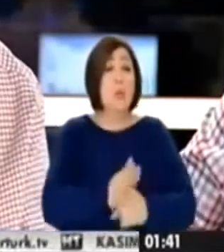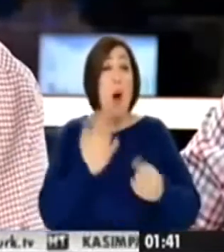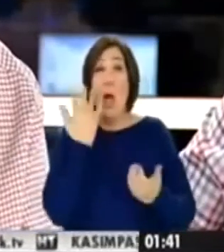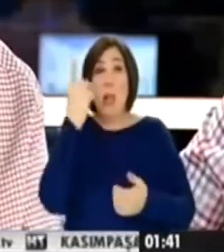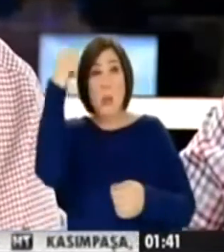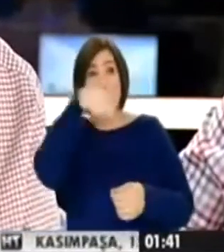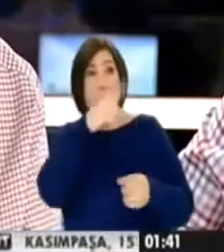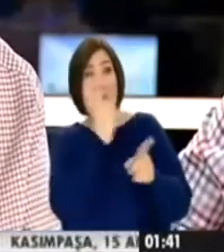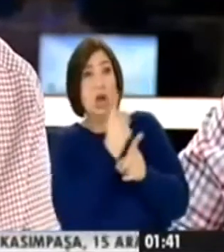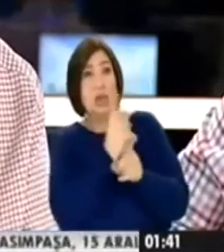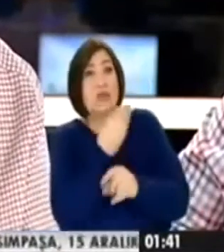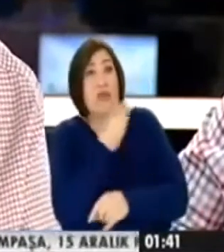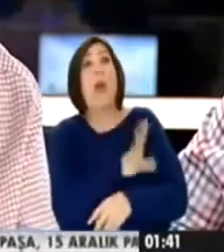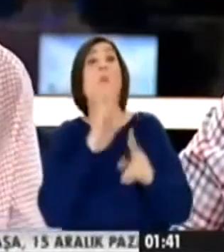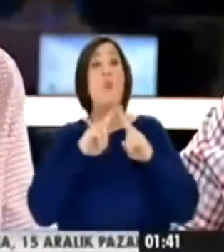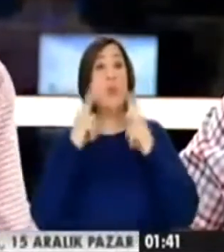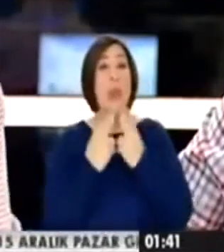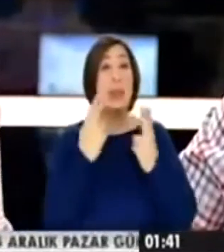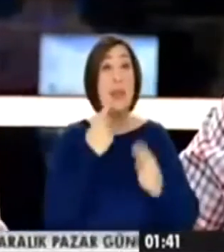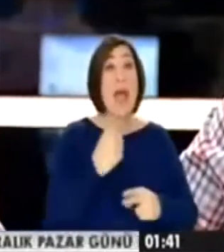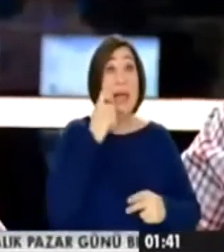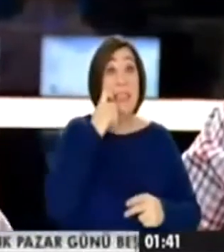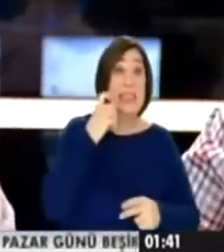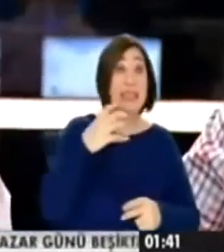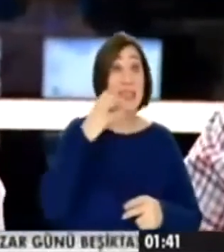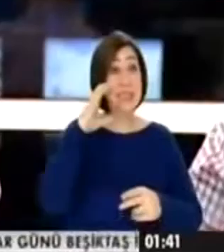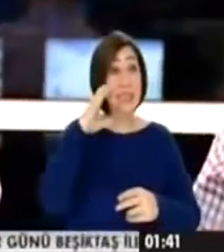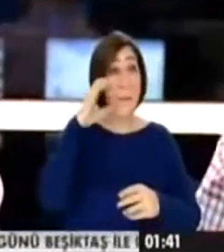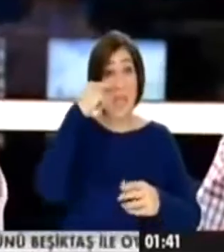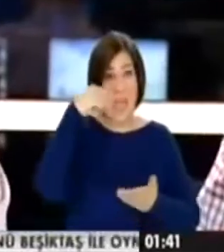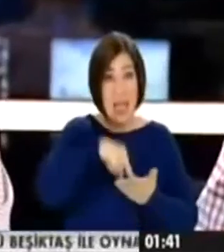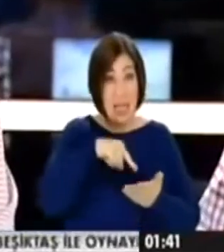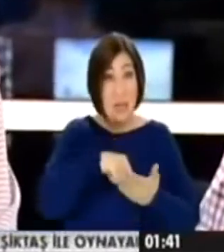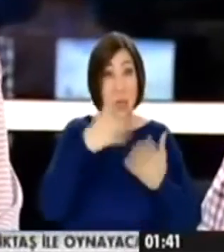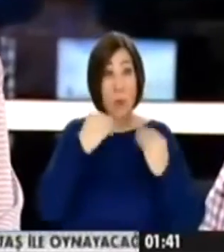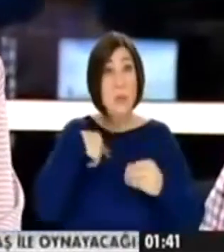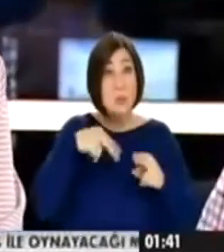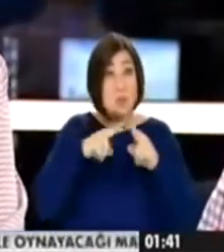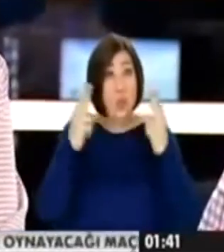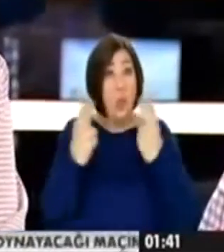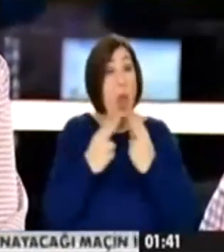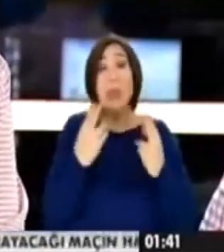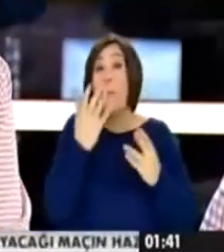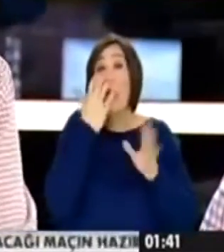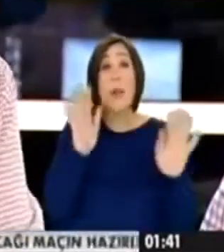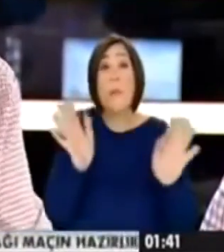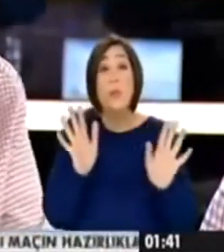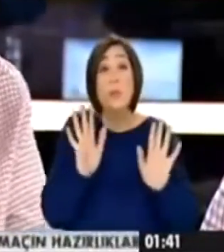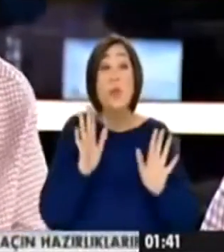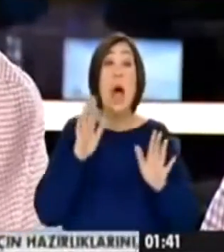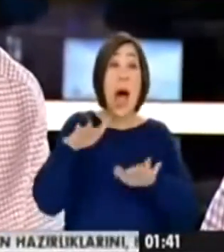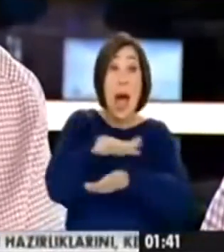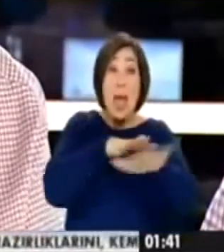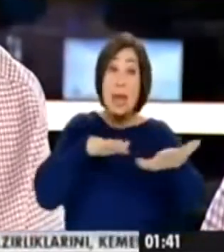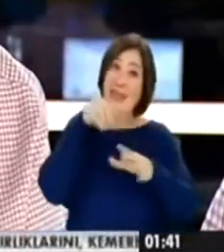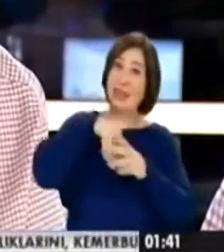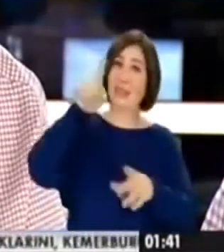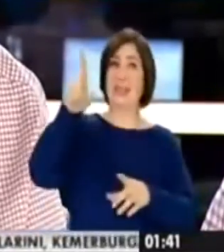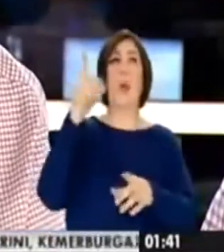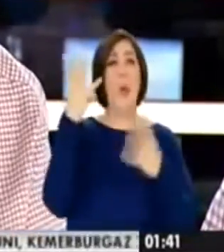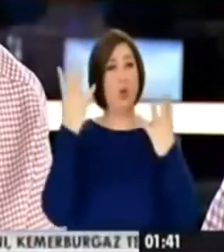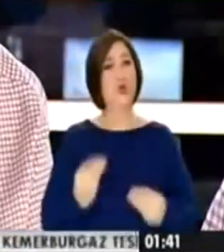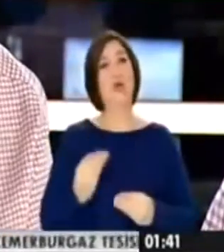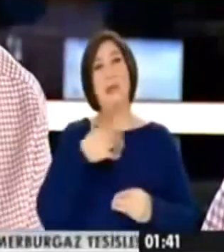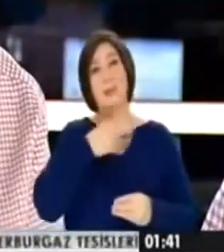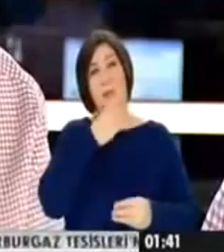bunun karşılığını vermedi dünyada der. Oysa İslam inancı açısından biz bu dünyada karşılığını bulacağını beklemiyoruz ki, ahirette bekliyoruz. Ondan bu İslami